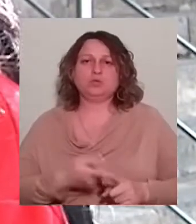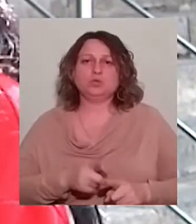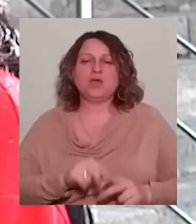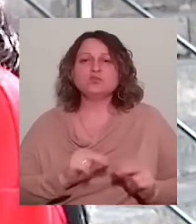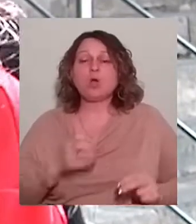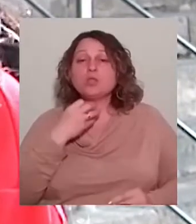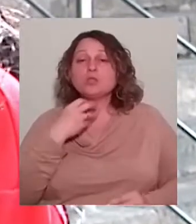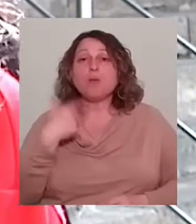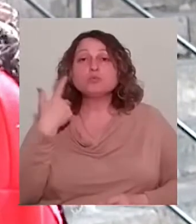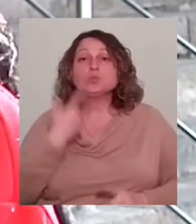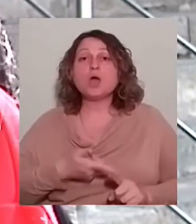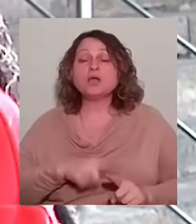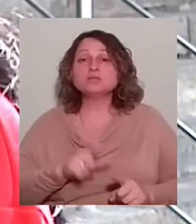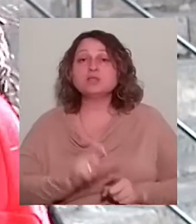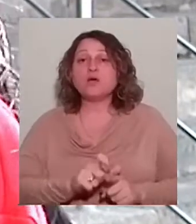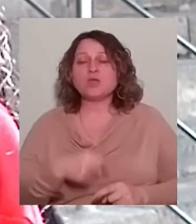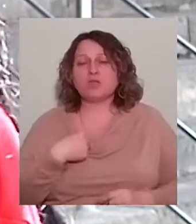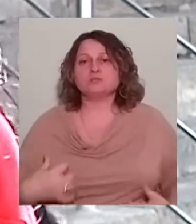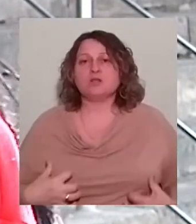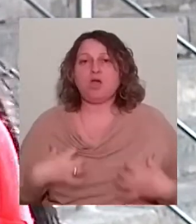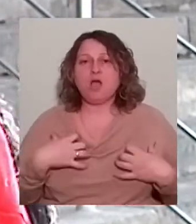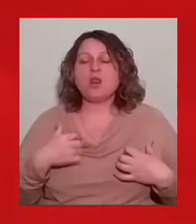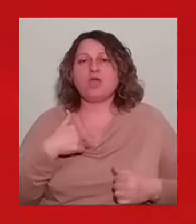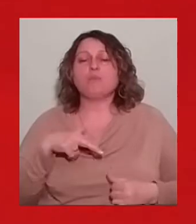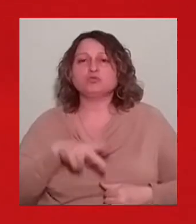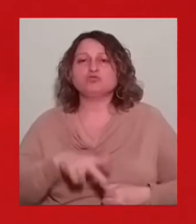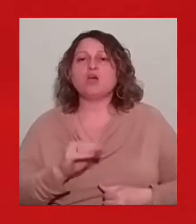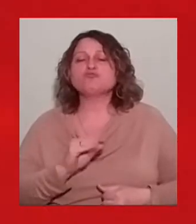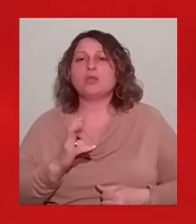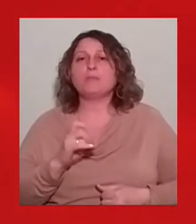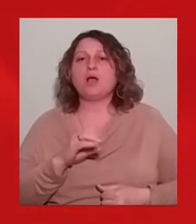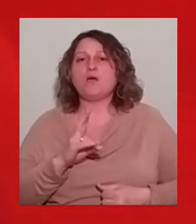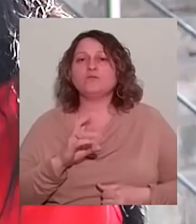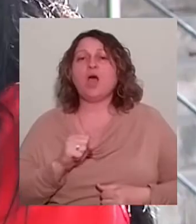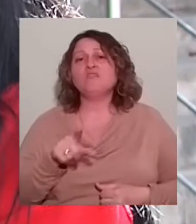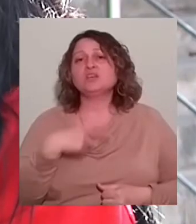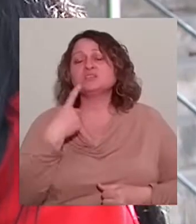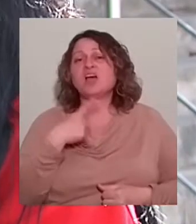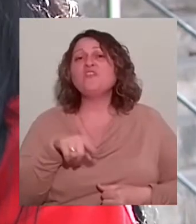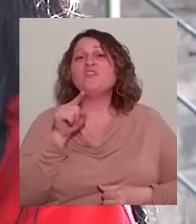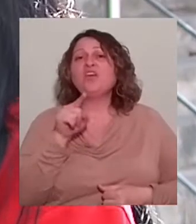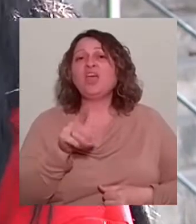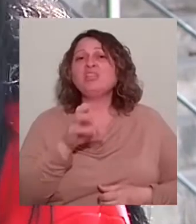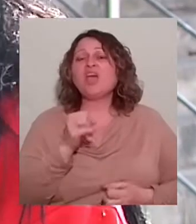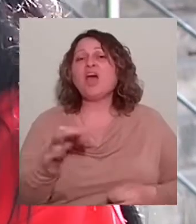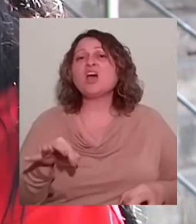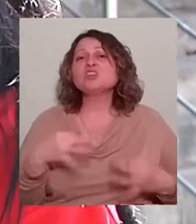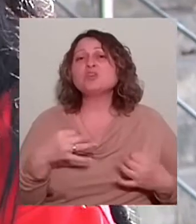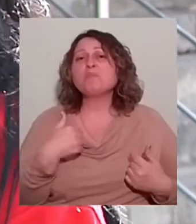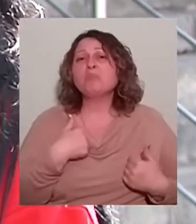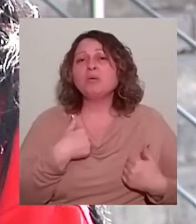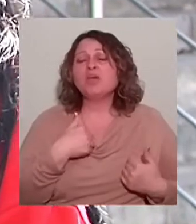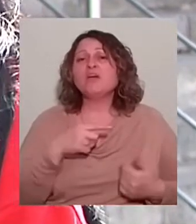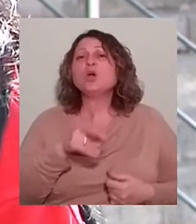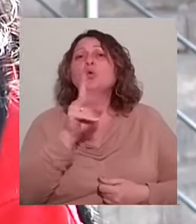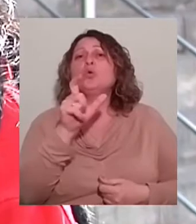слова, я злякалася. І я пішла до Жанни Михайлівни. А вона сказала, ви не розрішите мені, ви хто така? Я